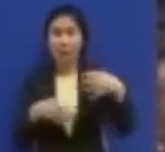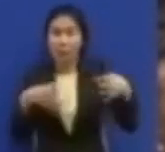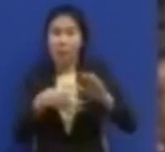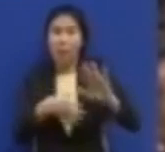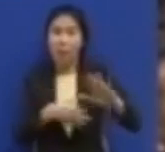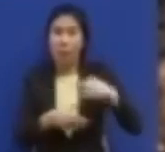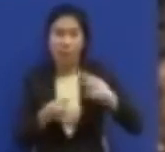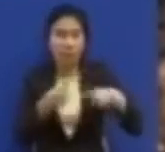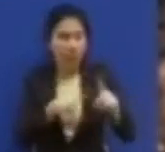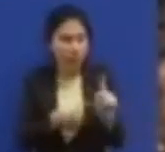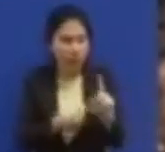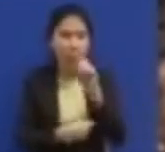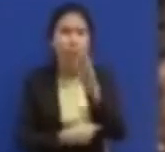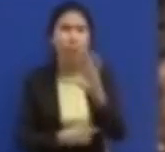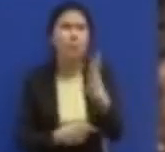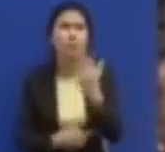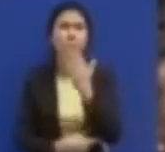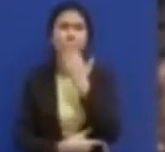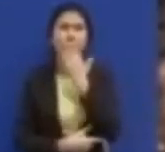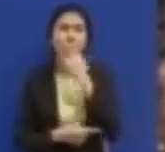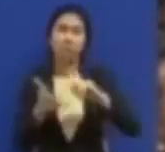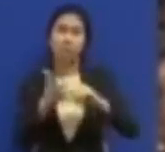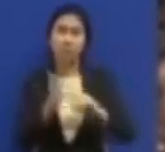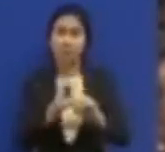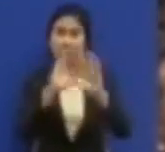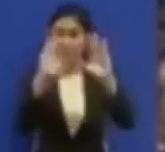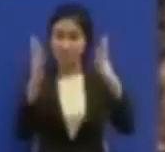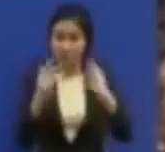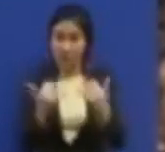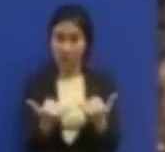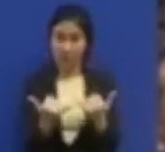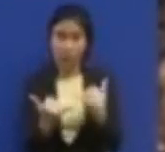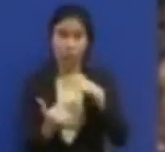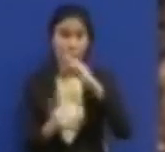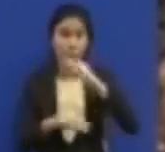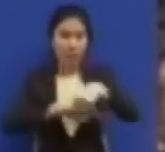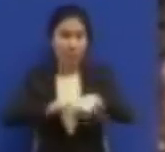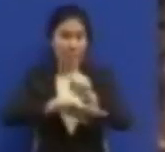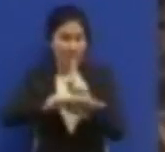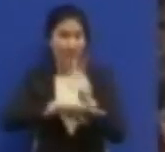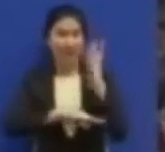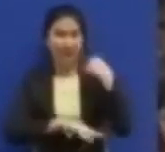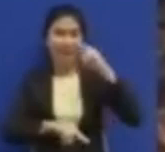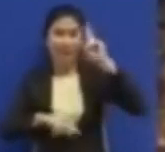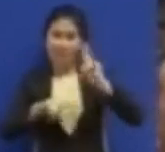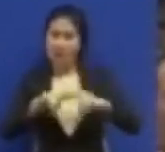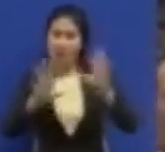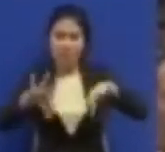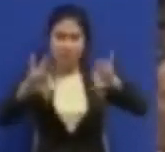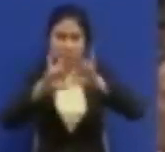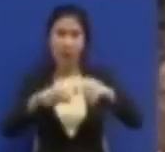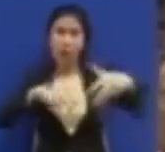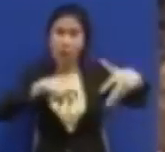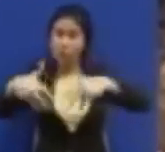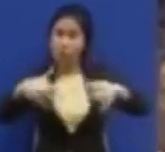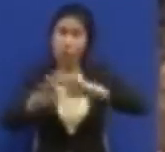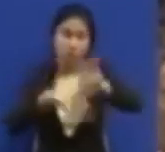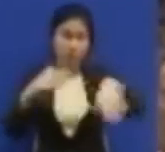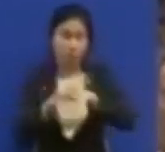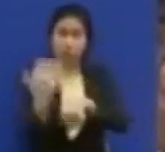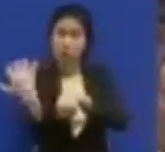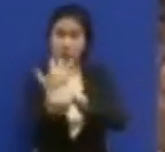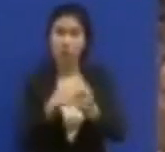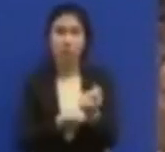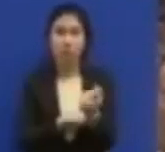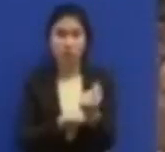งไหนหรือไม่นะครับเพราะท่านไม่ได้บอกชัดเจนแต่ถ้าท่านนั่งเป็นประมุขสำคัญซึ่งพี่น้องทั้งประเทศดูอยู่ในขณะนี้เนี่ยยัง